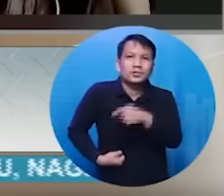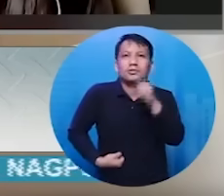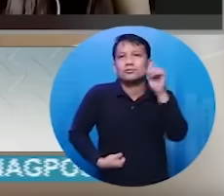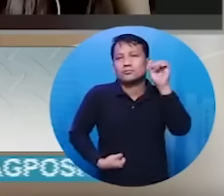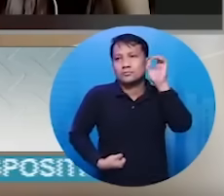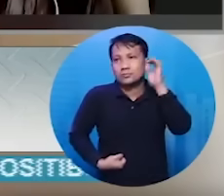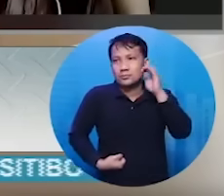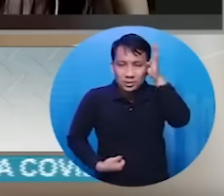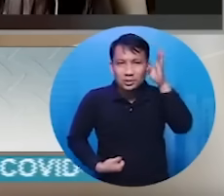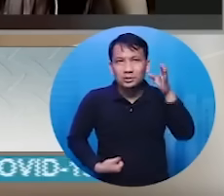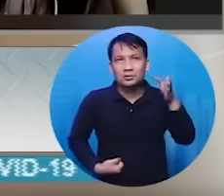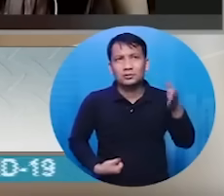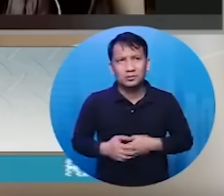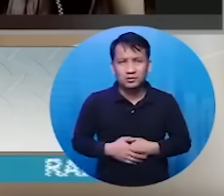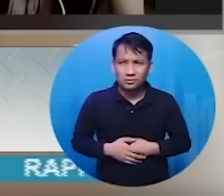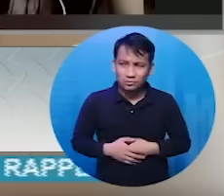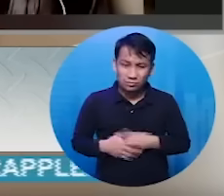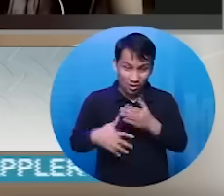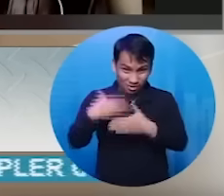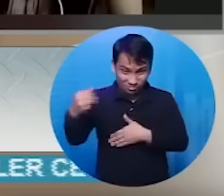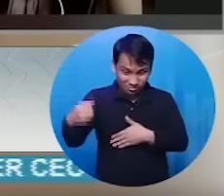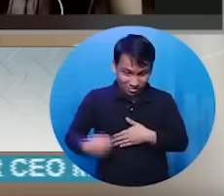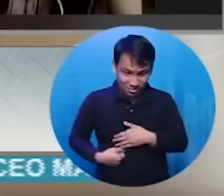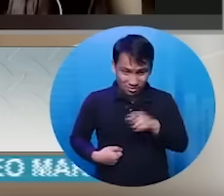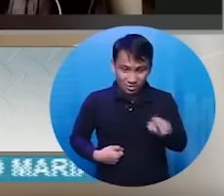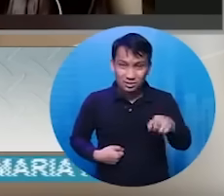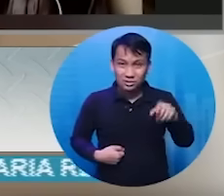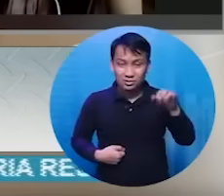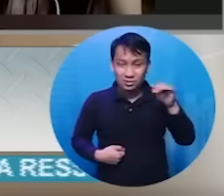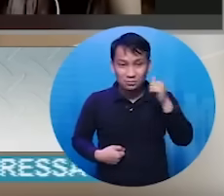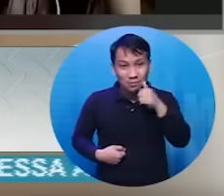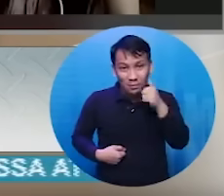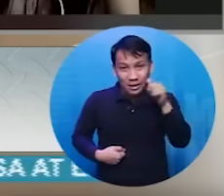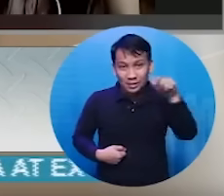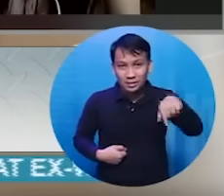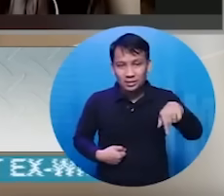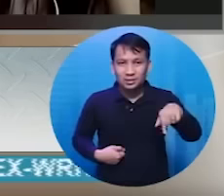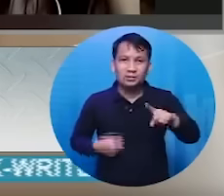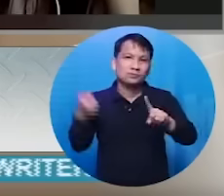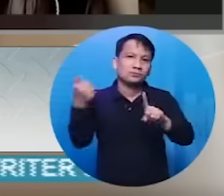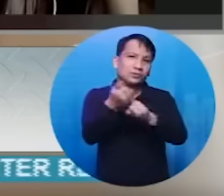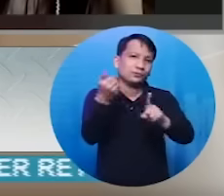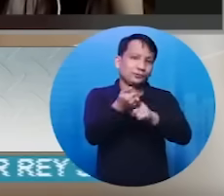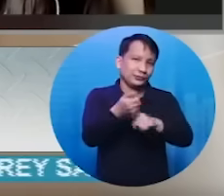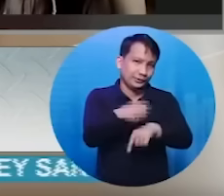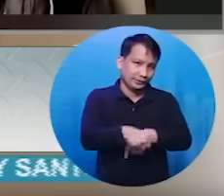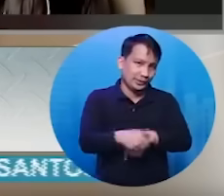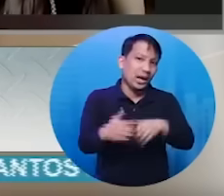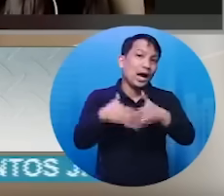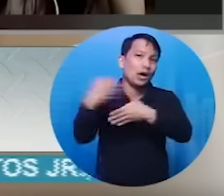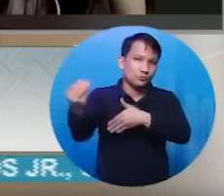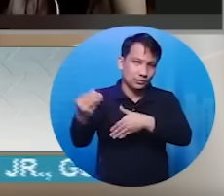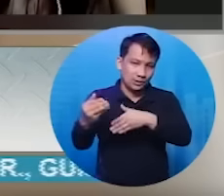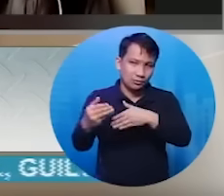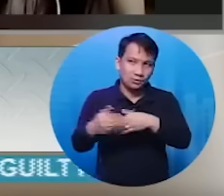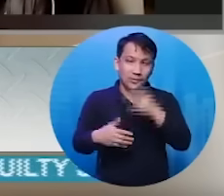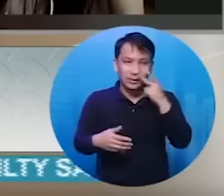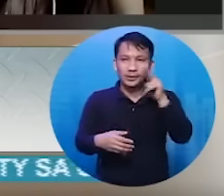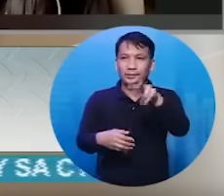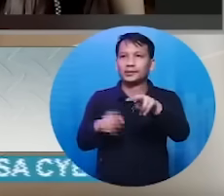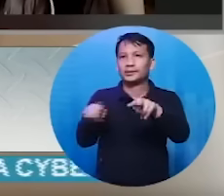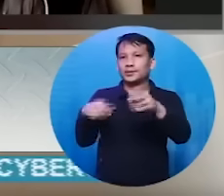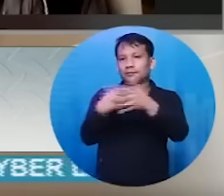kuya sa labas. Tapos, yung kapatid ko pong si Gerald, nabugbog na rin daw po sa labas. May nakakita